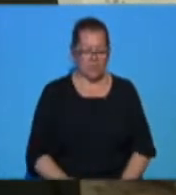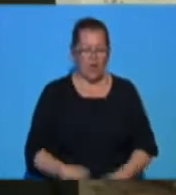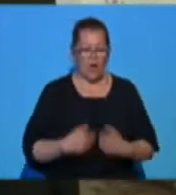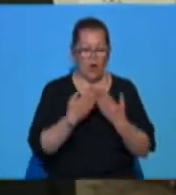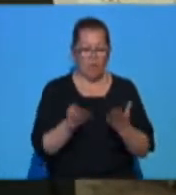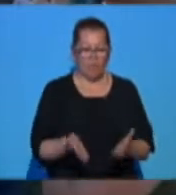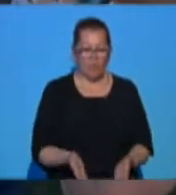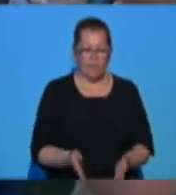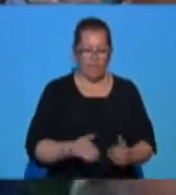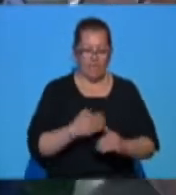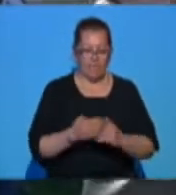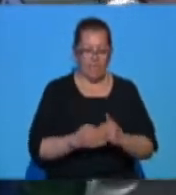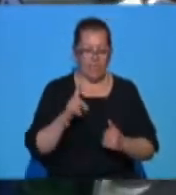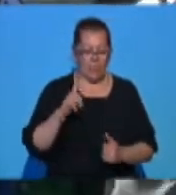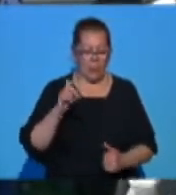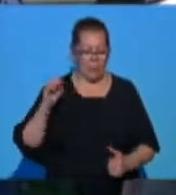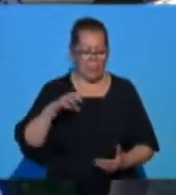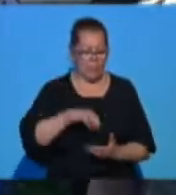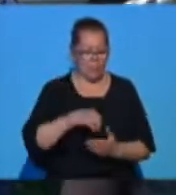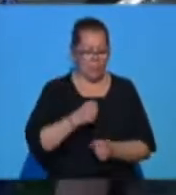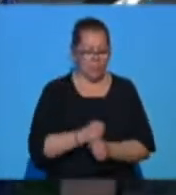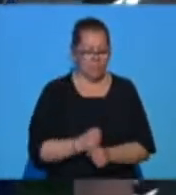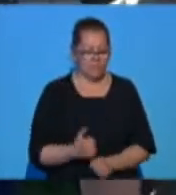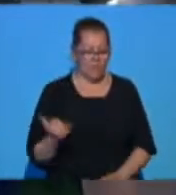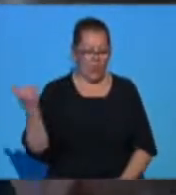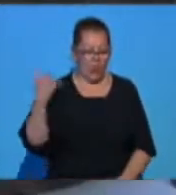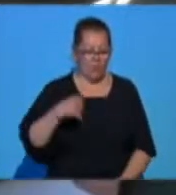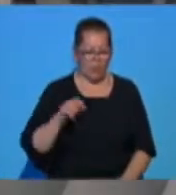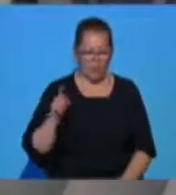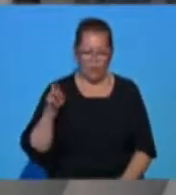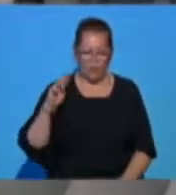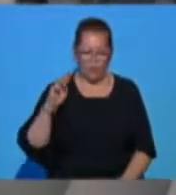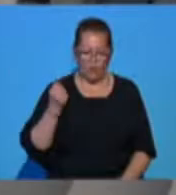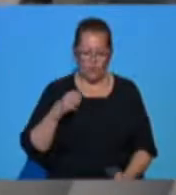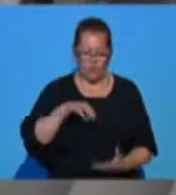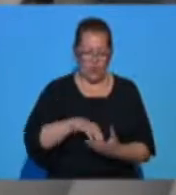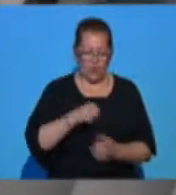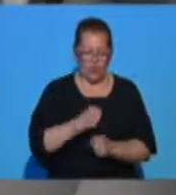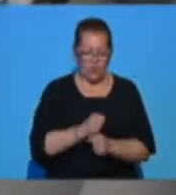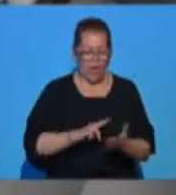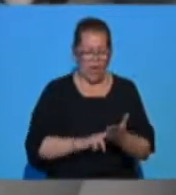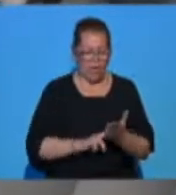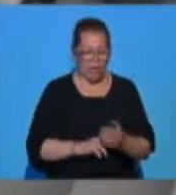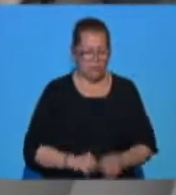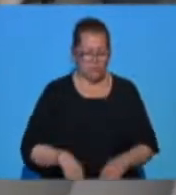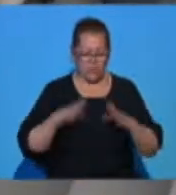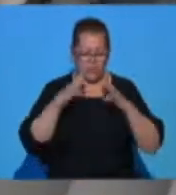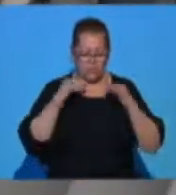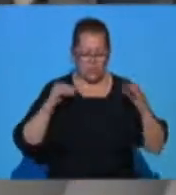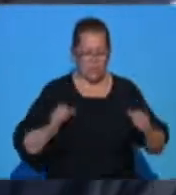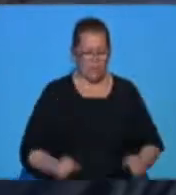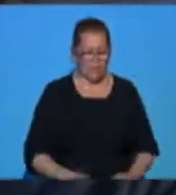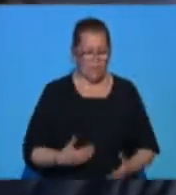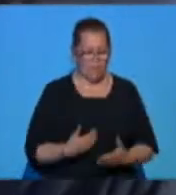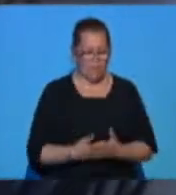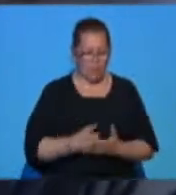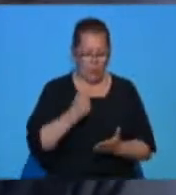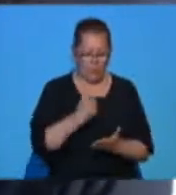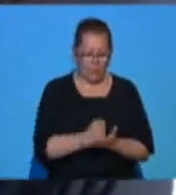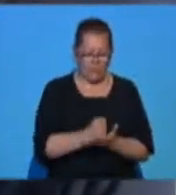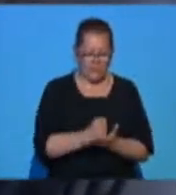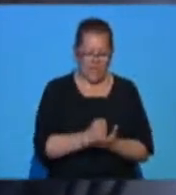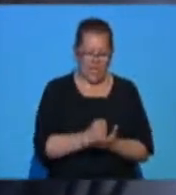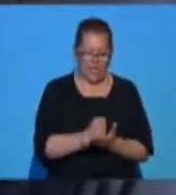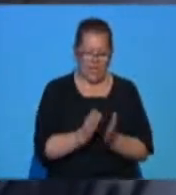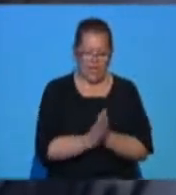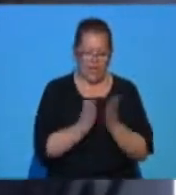peste 1000 de locuri de muncă. Sute de șomeri au venit la Bursa Generală a Locurilor de Muncă și în Vâlcea. Cei mai mulți s-au înghesuit doar pentru a viza carnetul